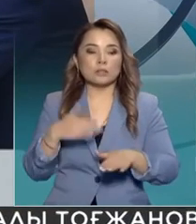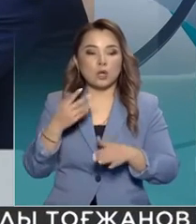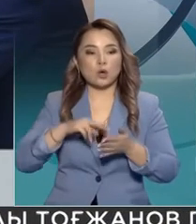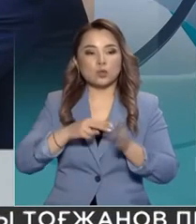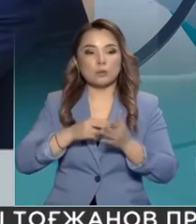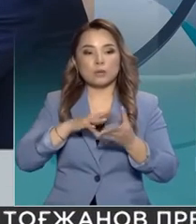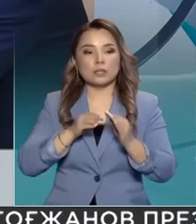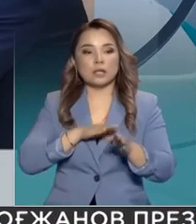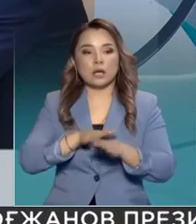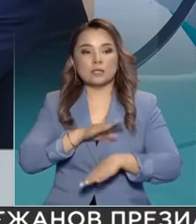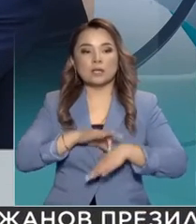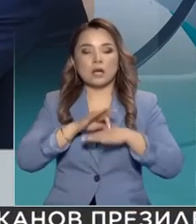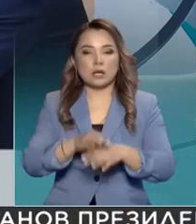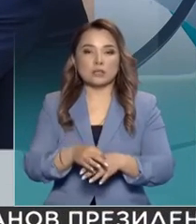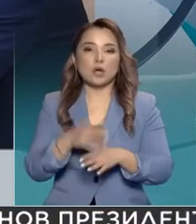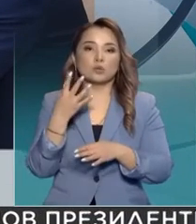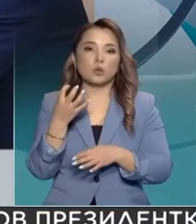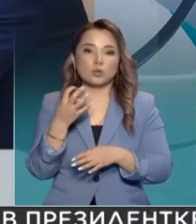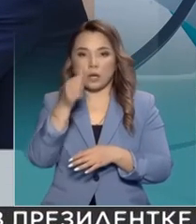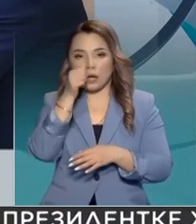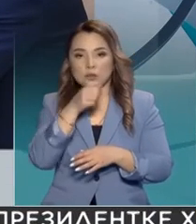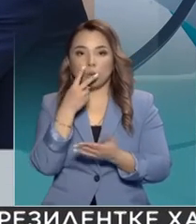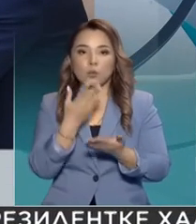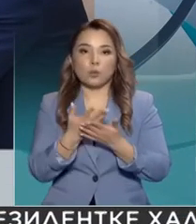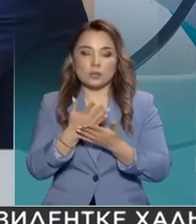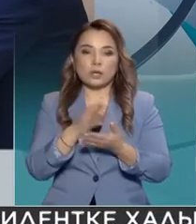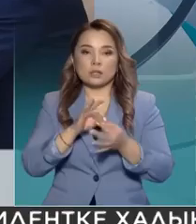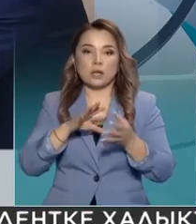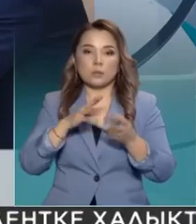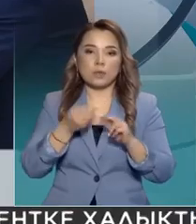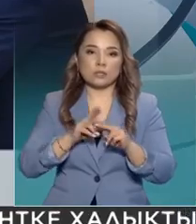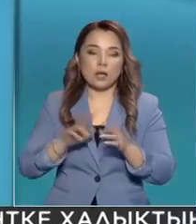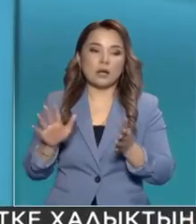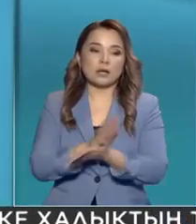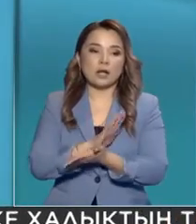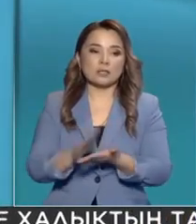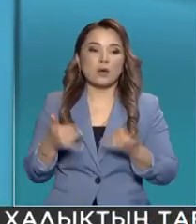жобалары жүзеге асырылып, 400 айлық есептік көрсеткішке дейін гранттар беріледі.